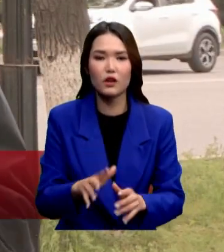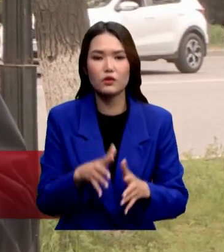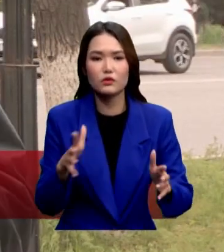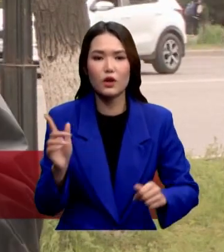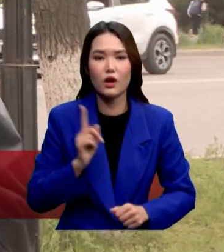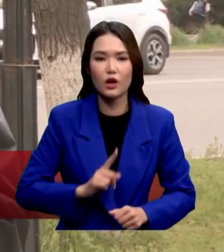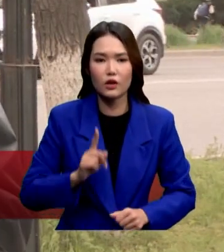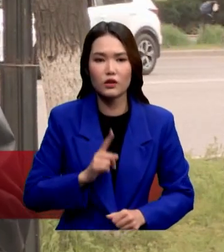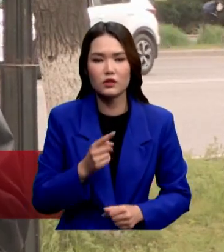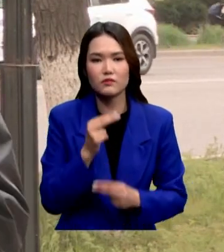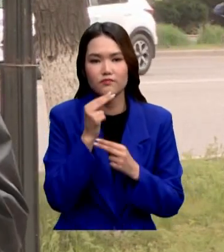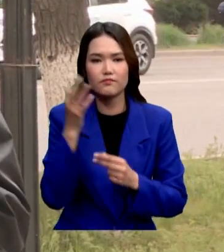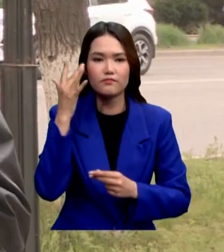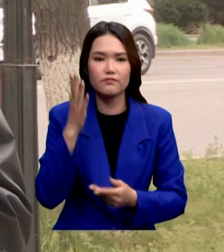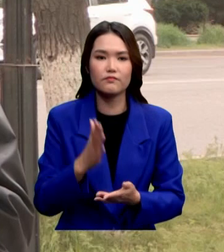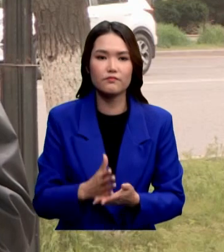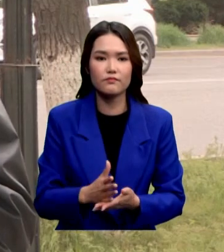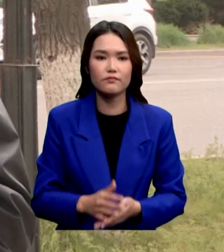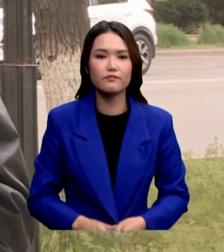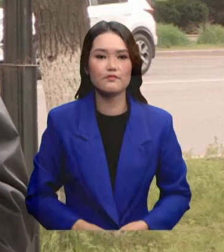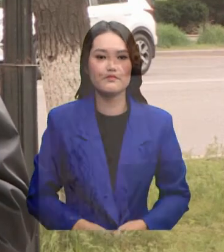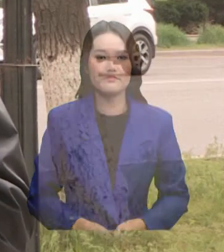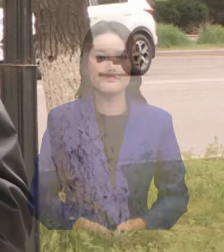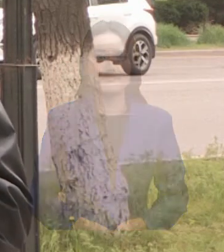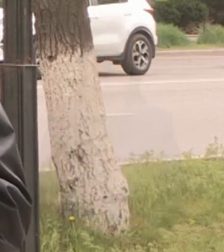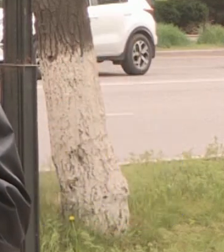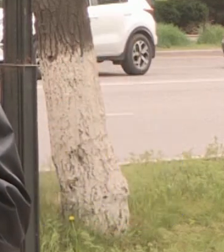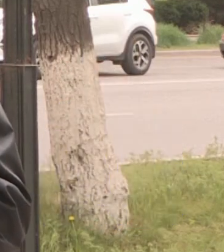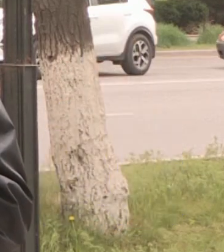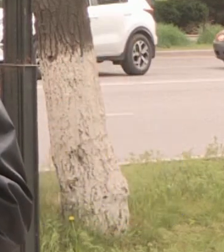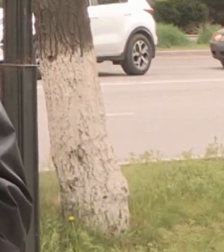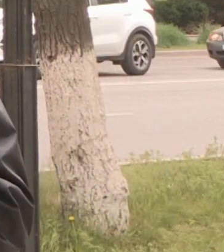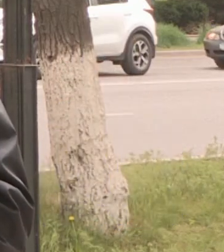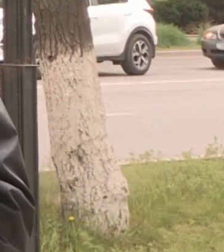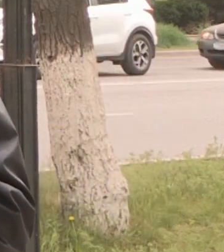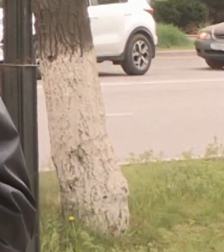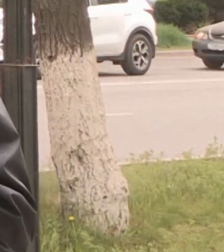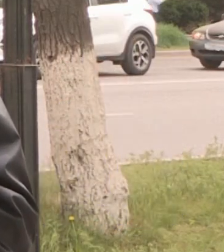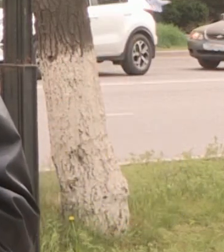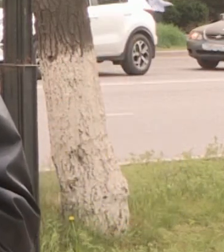бұған күдікпен қарап отыр. Мақсұт Жарылқасын, Виталий Зайнтинов, Атамекен бизнес арнасы, Түркістан облысы.